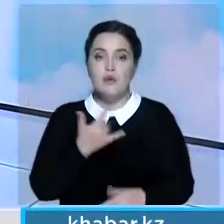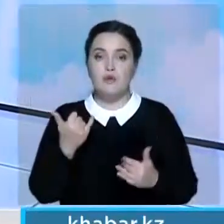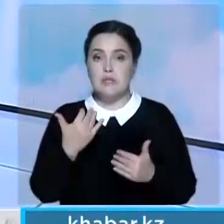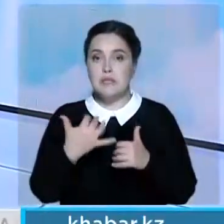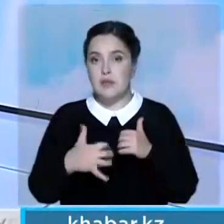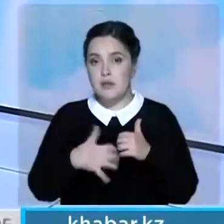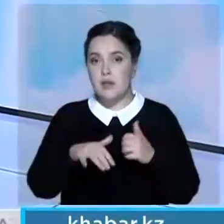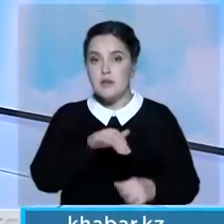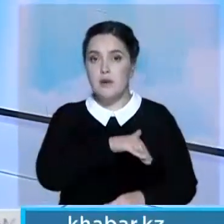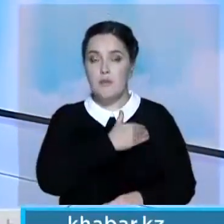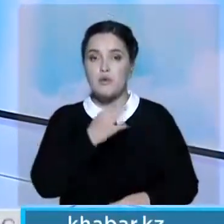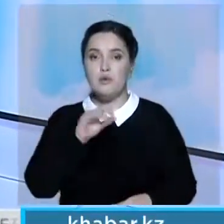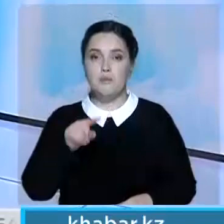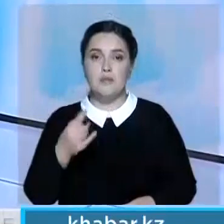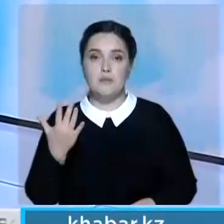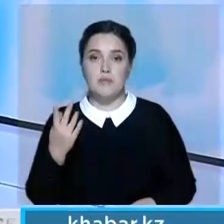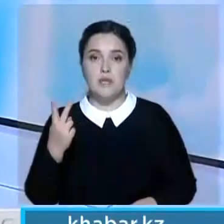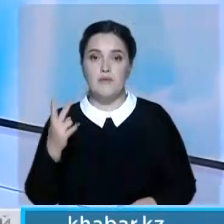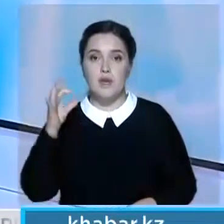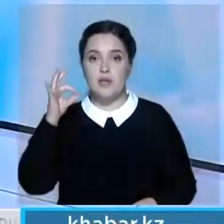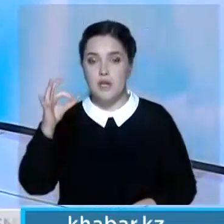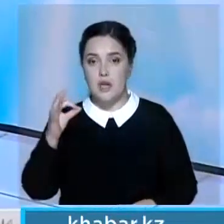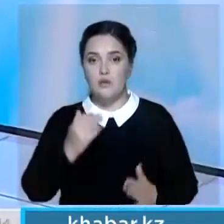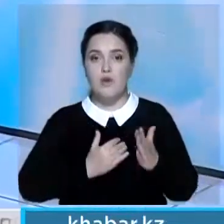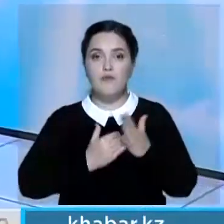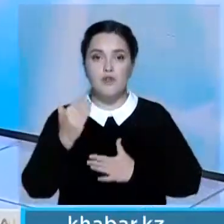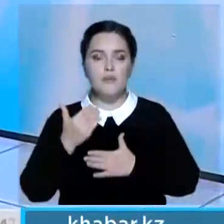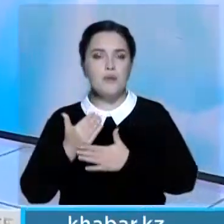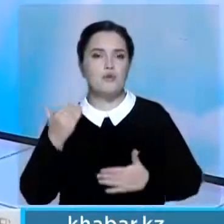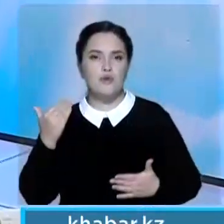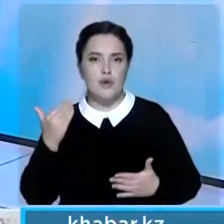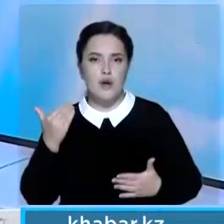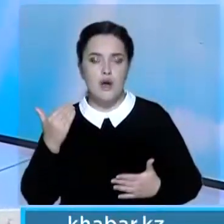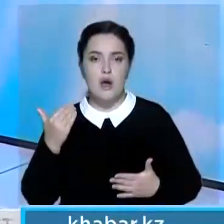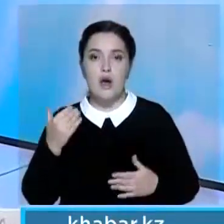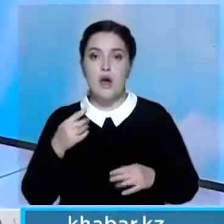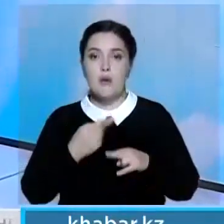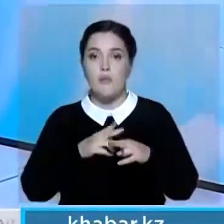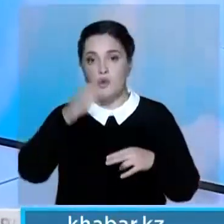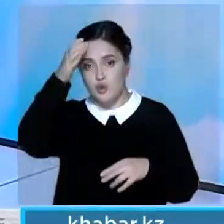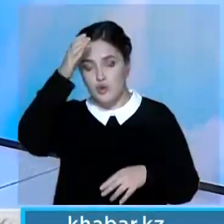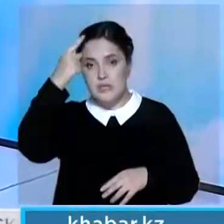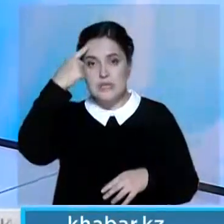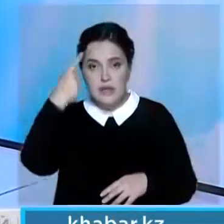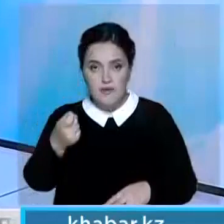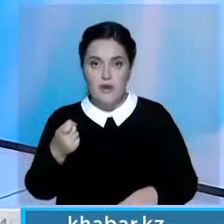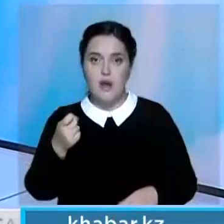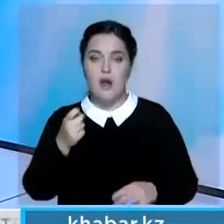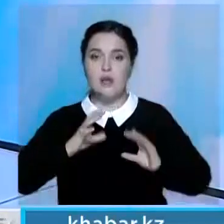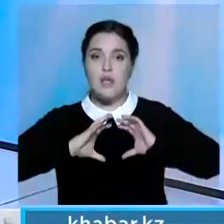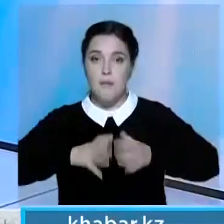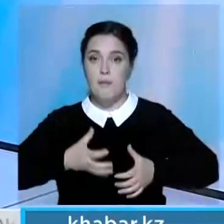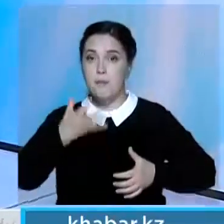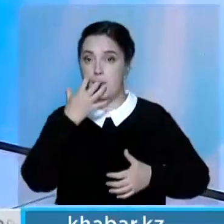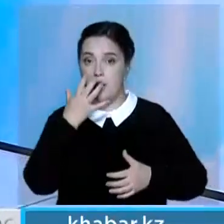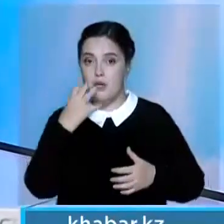средняя температура в мире на 0,52 градуса выше предыдущего максимума. Ученые заявили, что глобальное